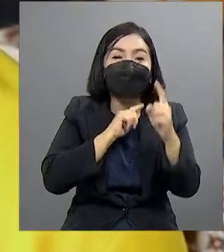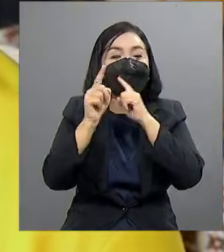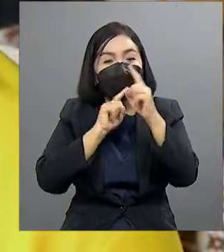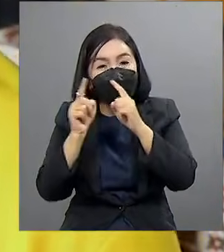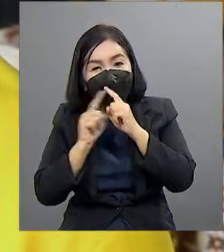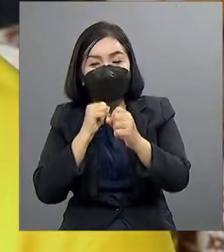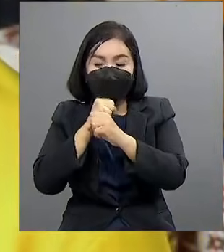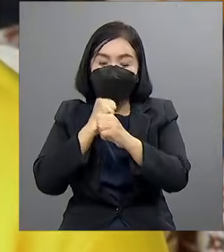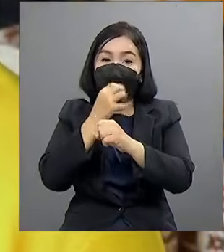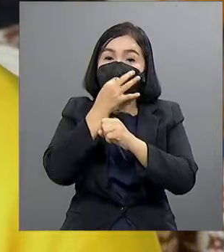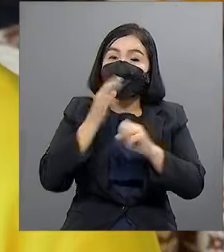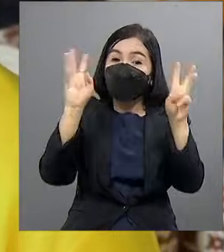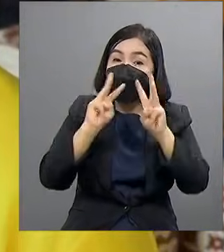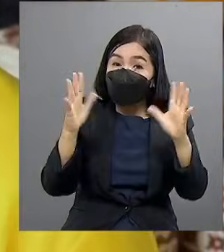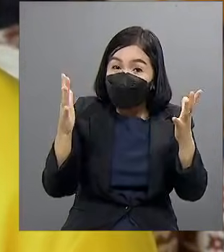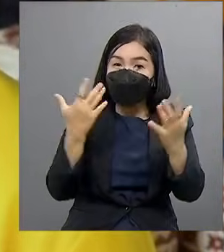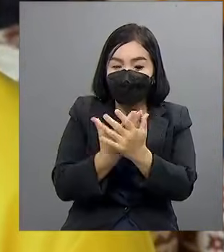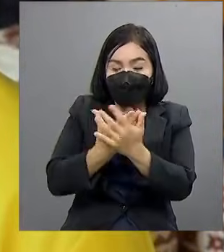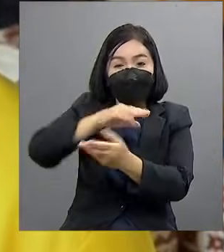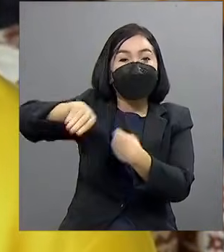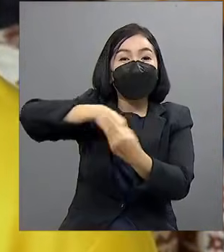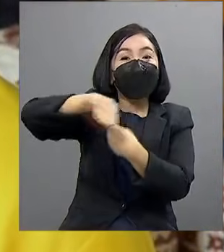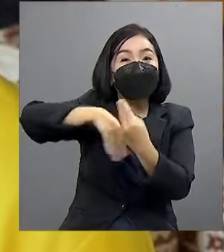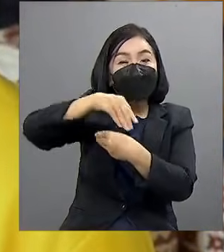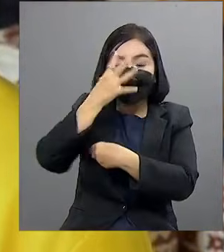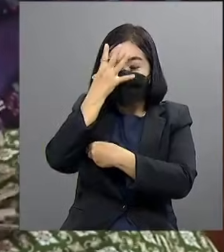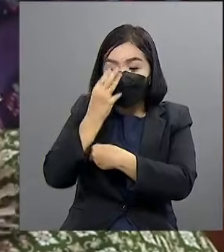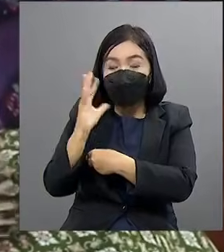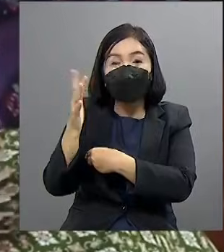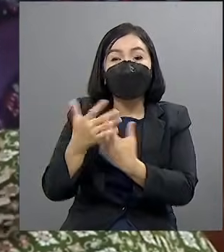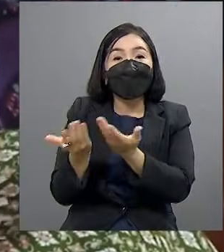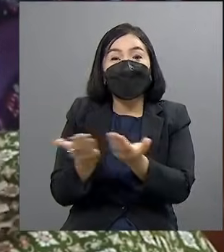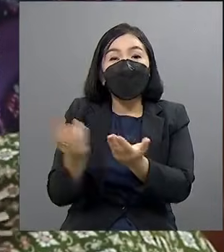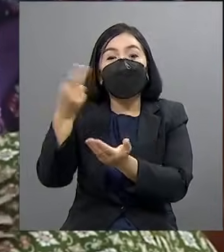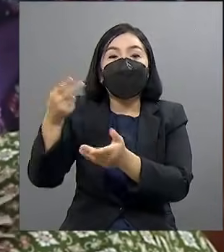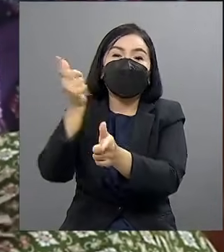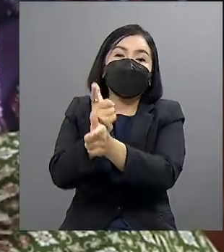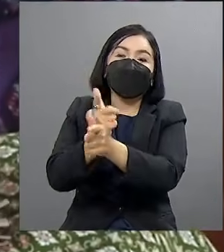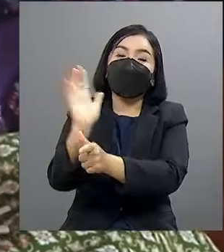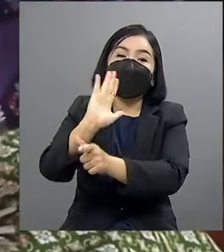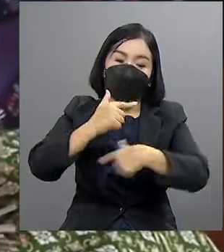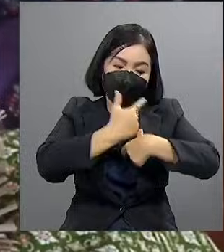ายุก็มีรายได้เสริมนะคะไม่เป็นภาระให้กับลูกหลานด้วย